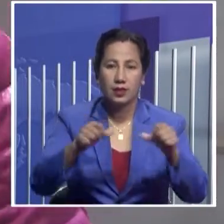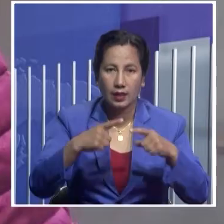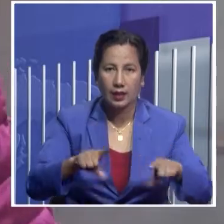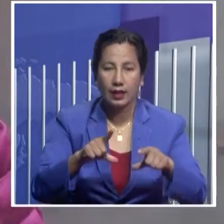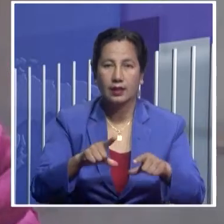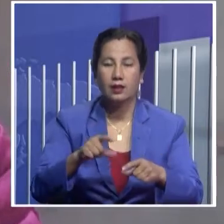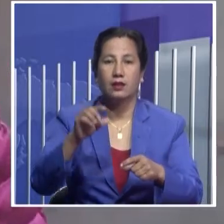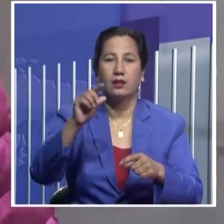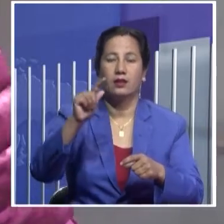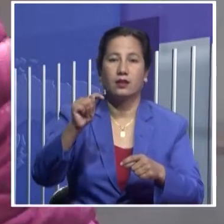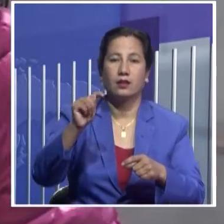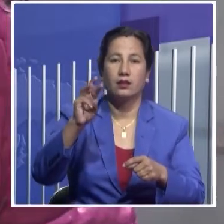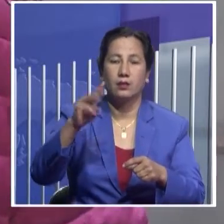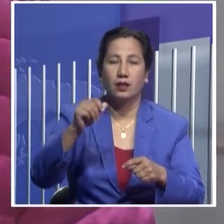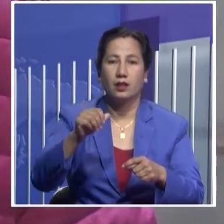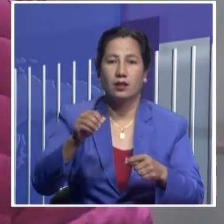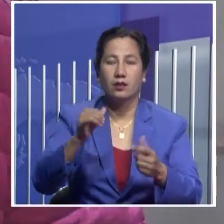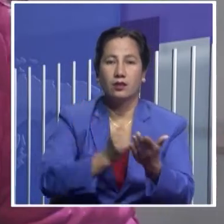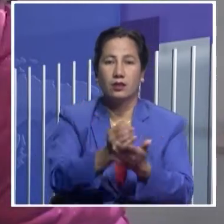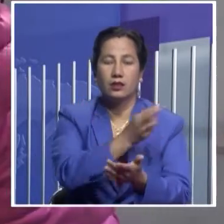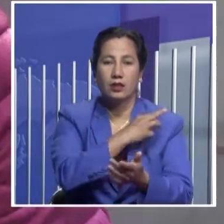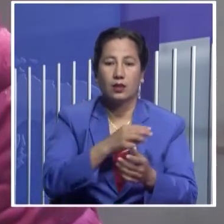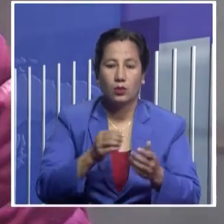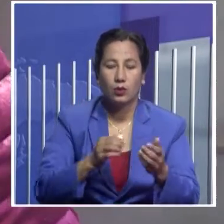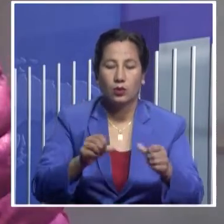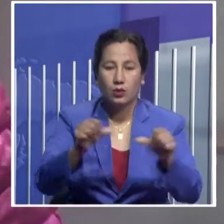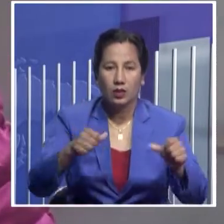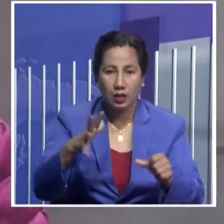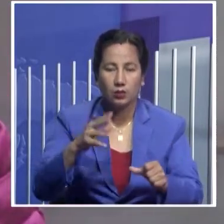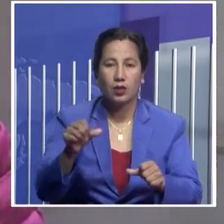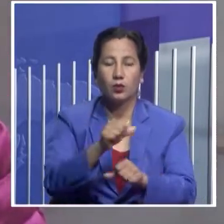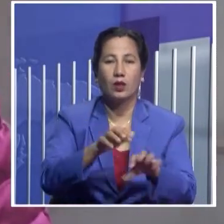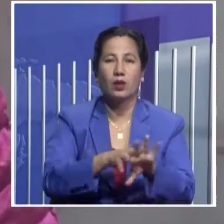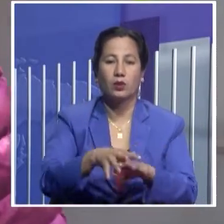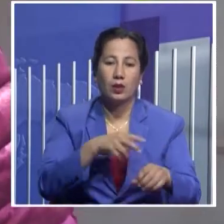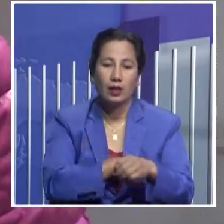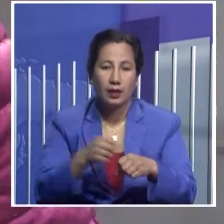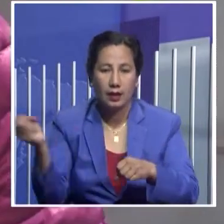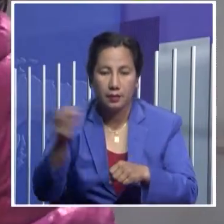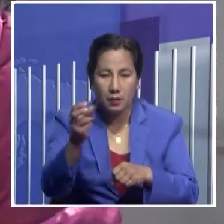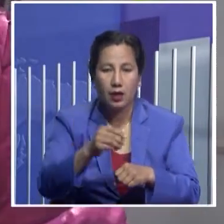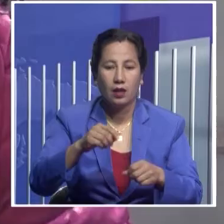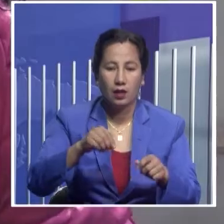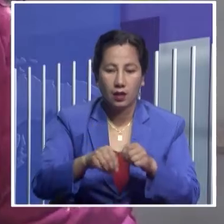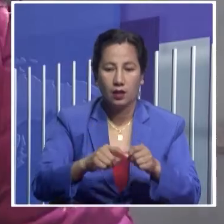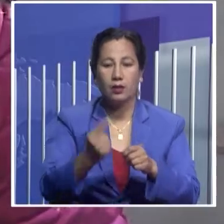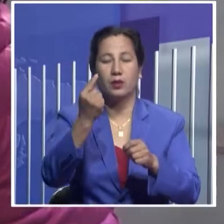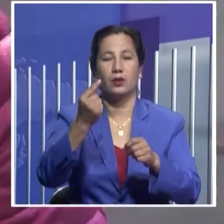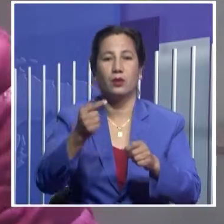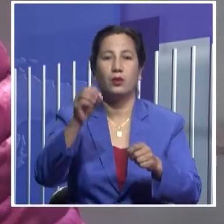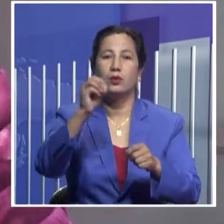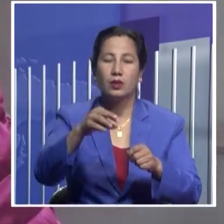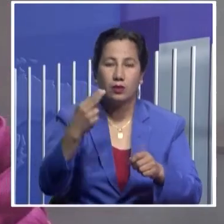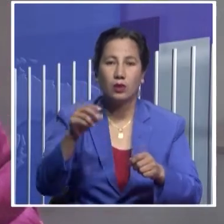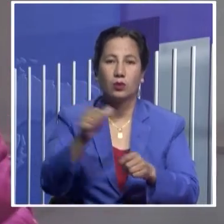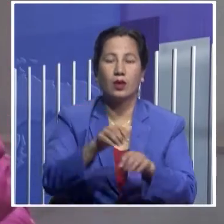जो किसानको जग्गा हुँदैन उहाँहरूलाई मल बिउ सजिलै उपलब्ध गराइदिनु पर्यो, बजारमा सबै ठाउँमा पाउनु पर्यो।